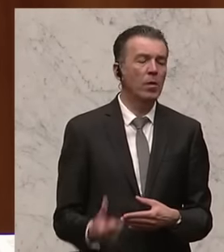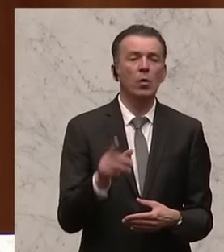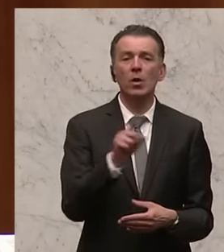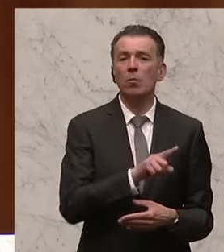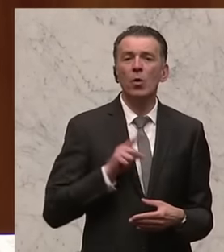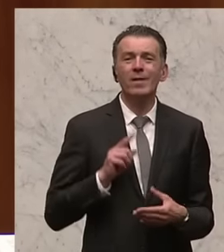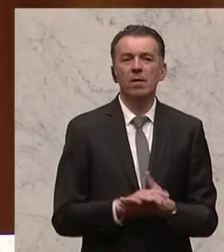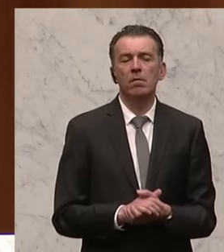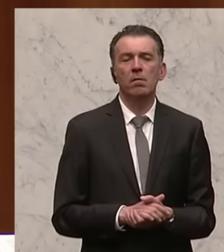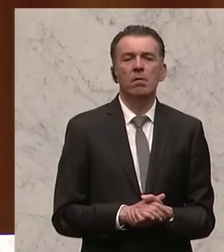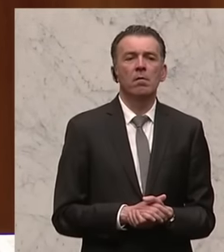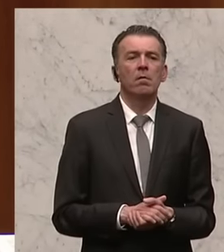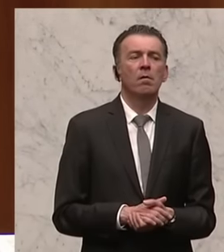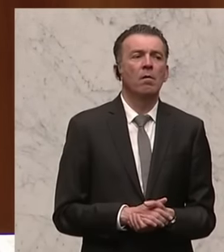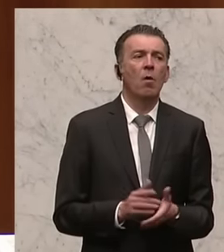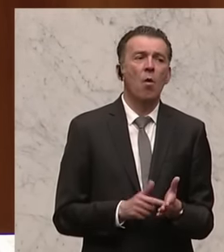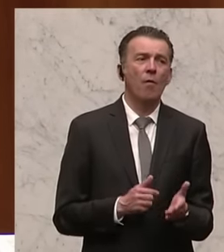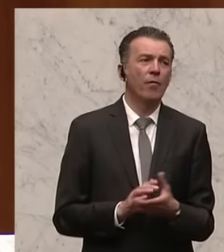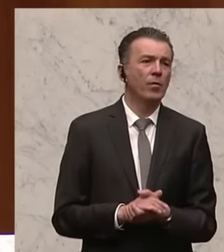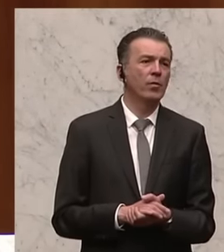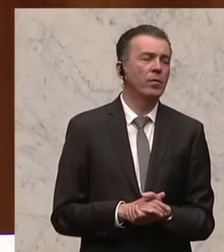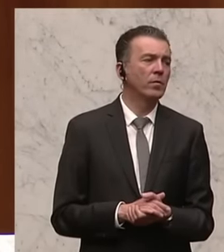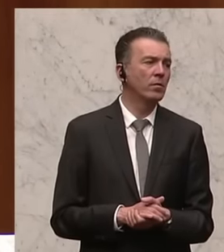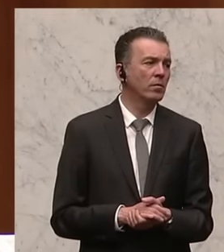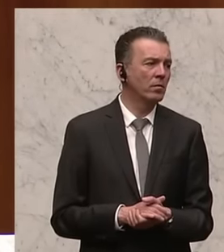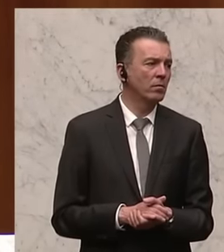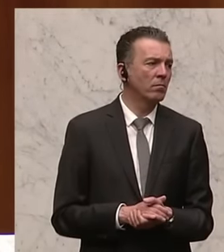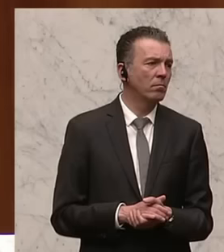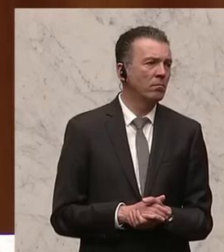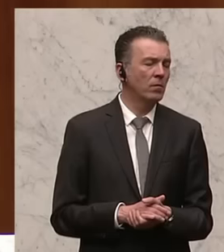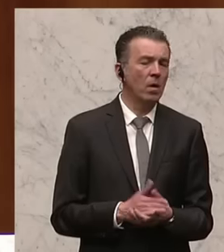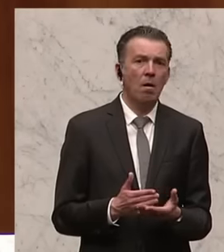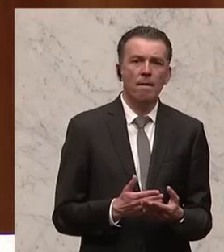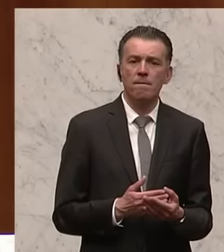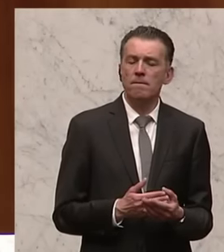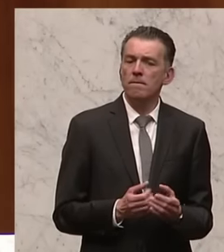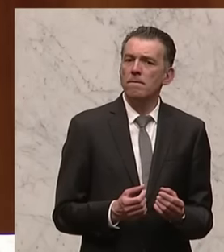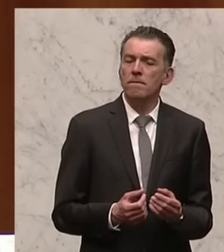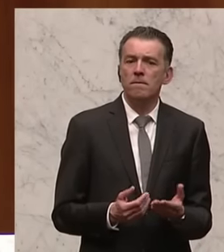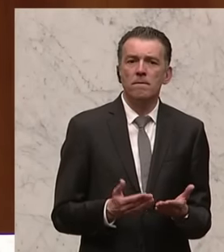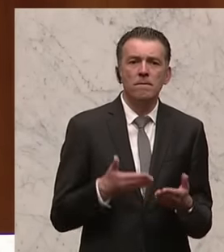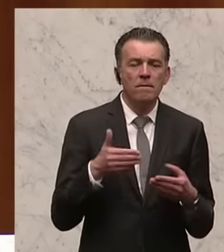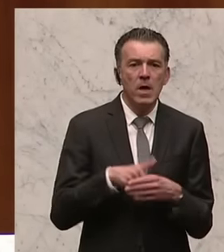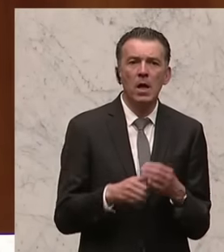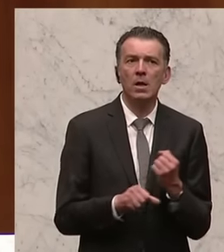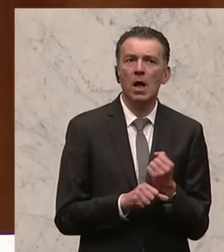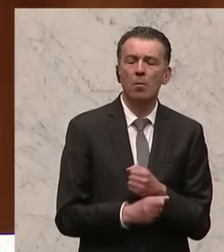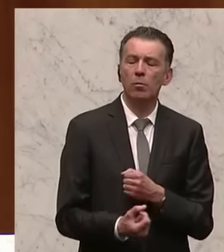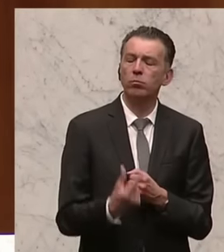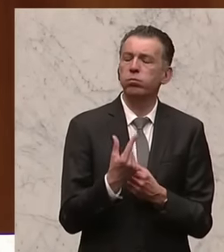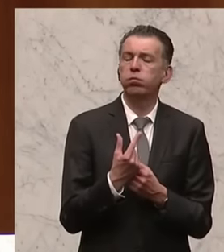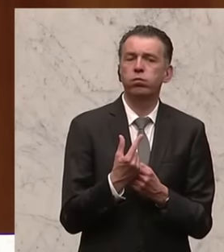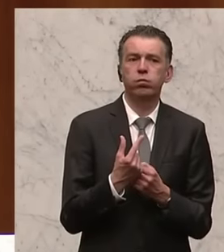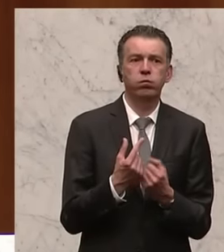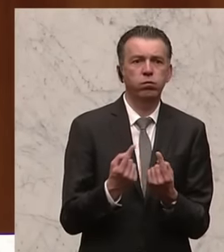für Polizisten und Polizisten ist es oftmals so, dass ganz außergewöhnliche Ereignisse in Ausübung ihres Dienstes zu